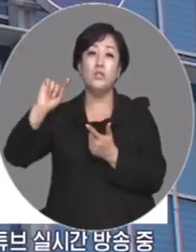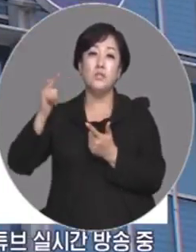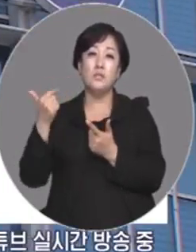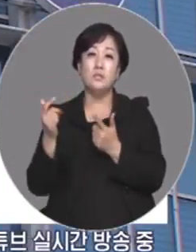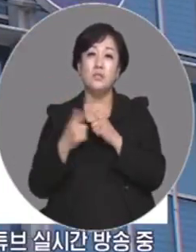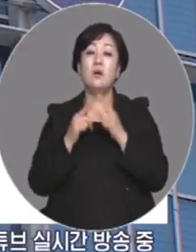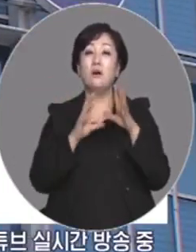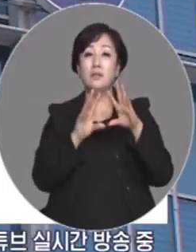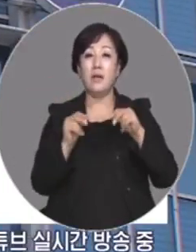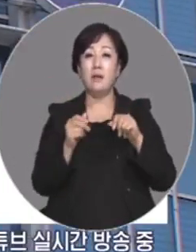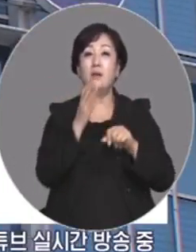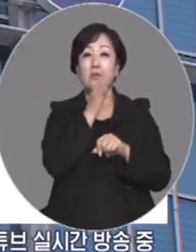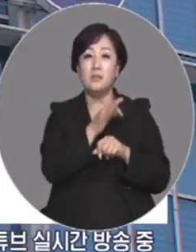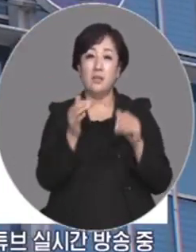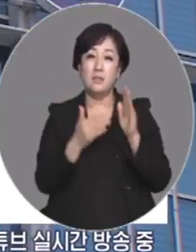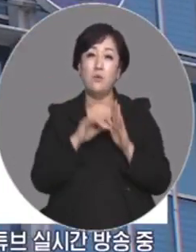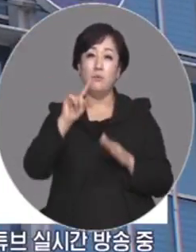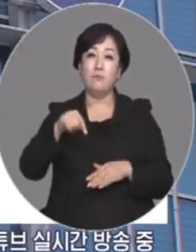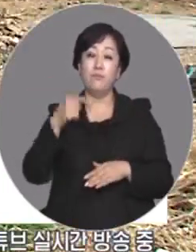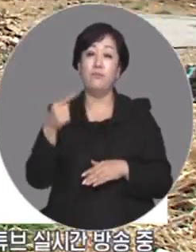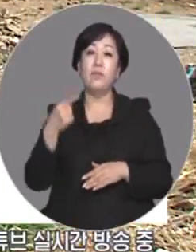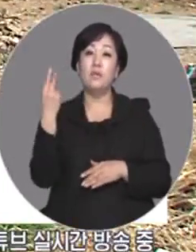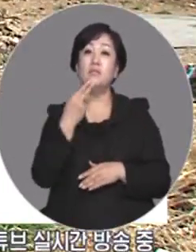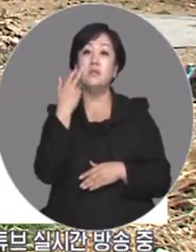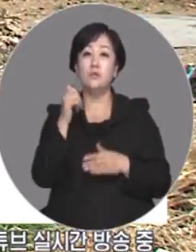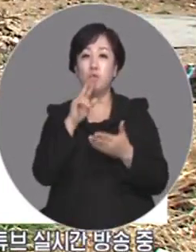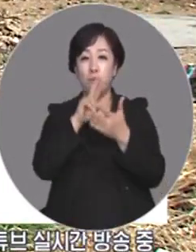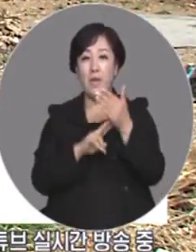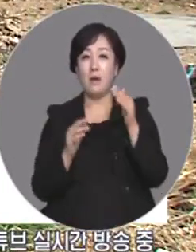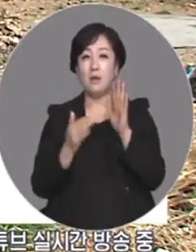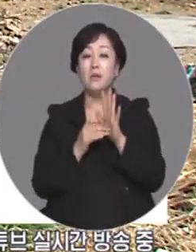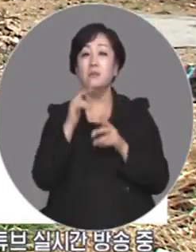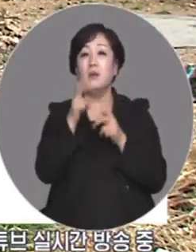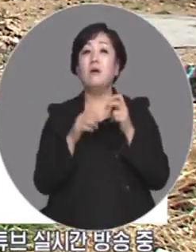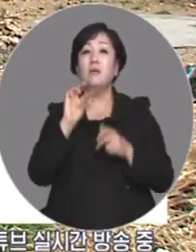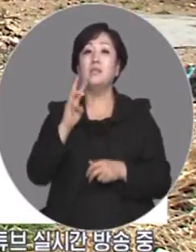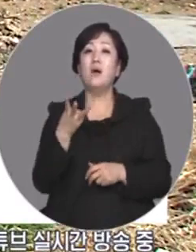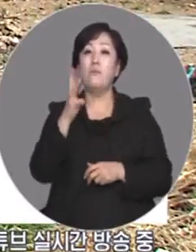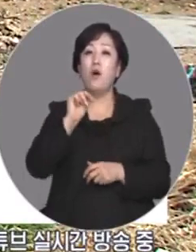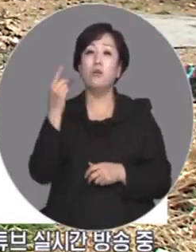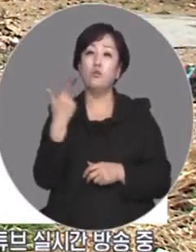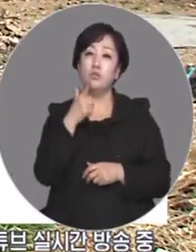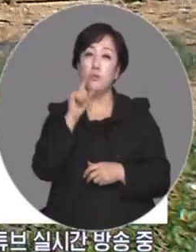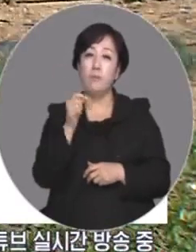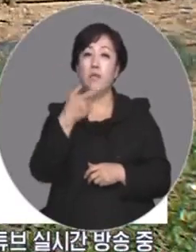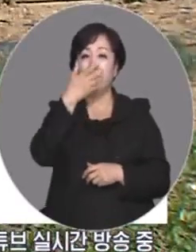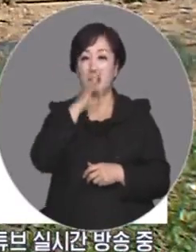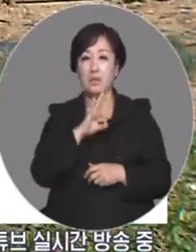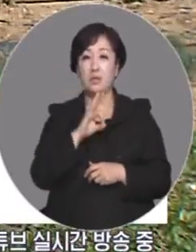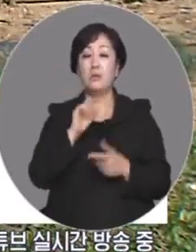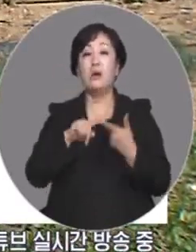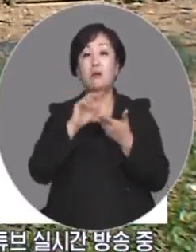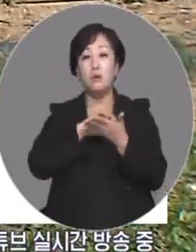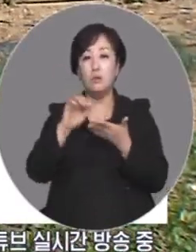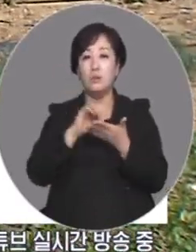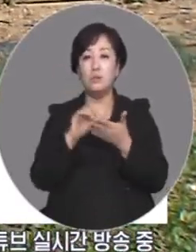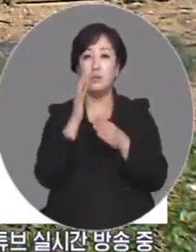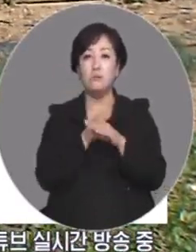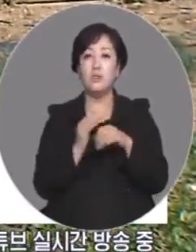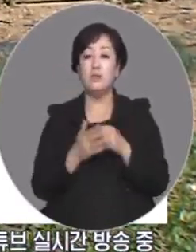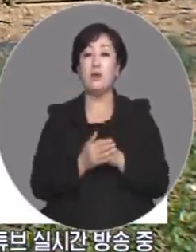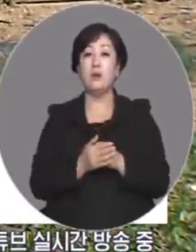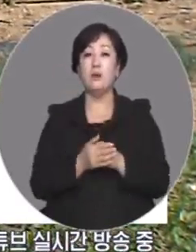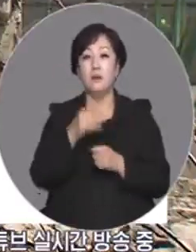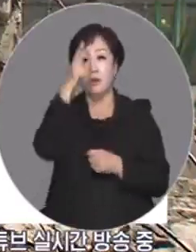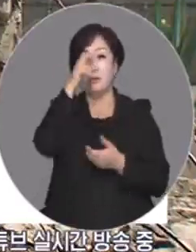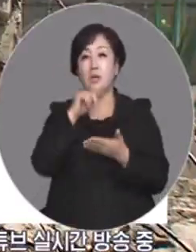토지를 매입한 뒤 2019년 해당 토지를 매각해 3억 6천만 원의 차익을 얻은 걸로 전해졌습니다. 경찰은